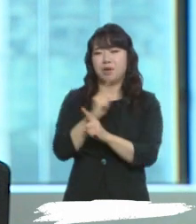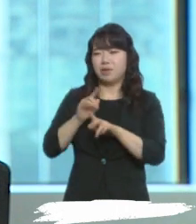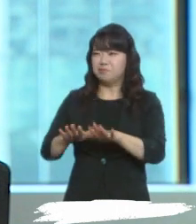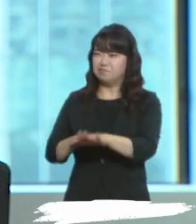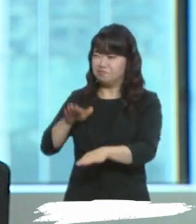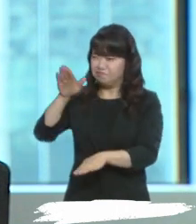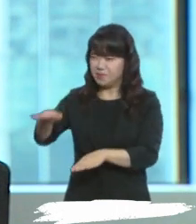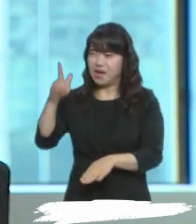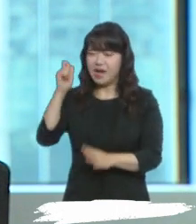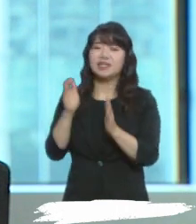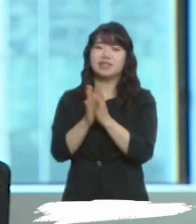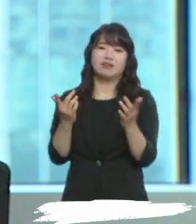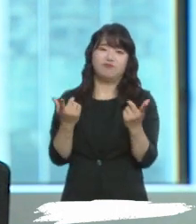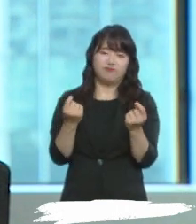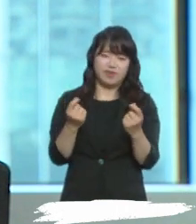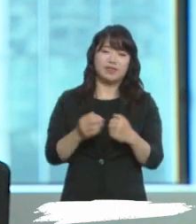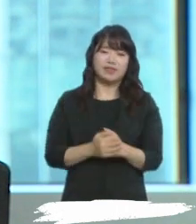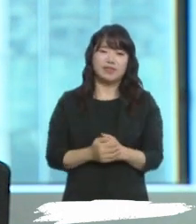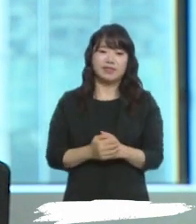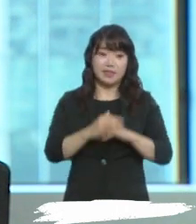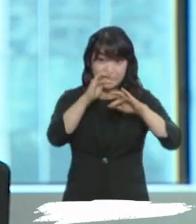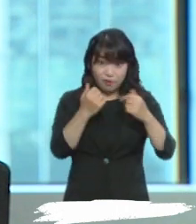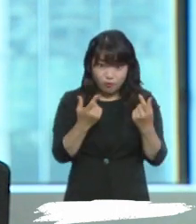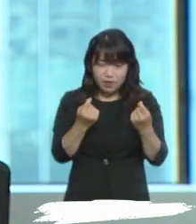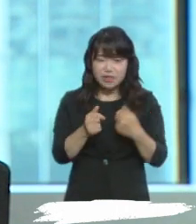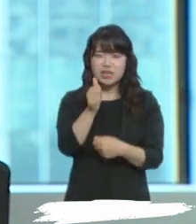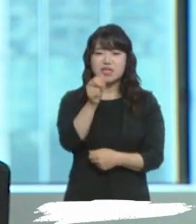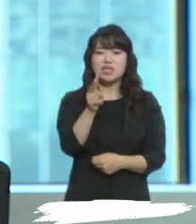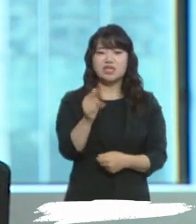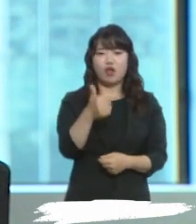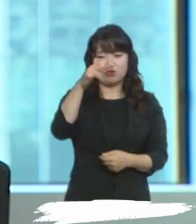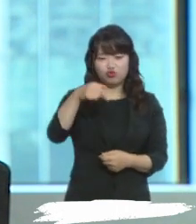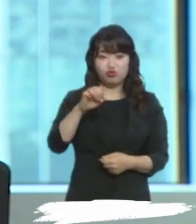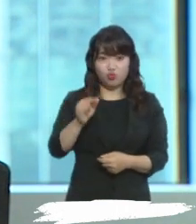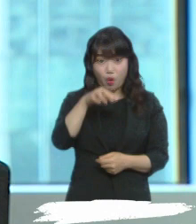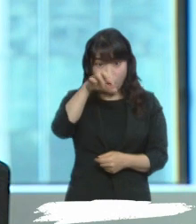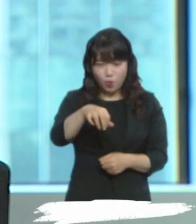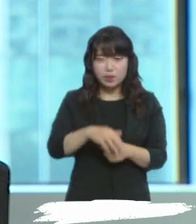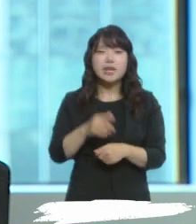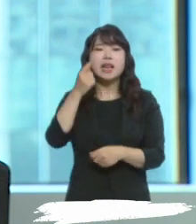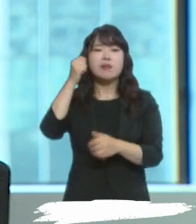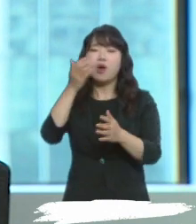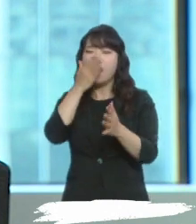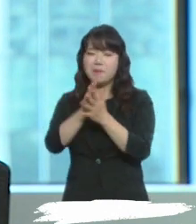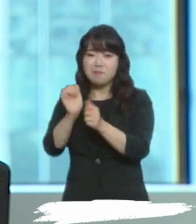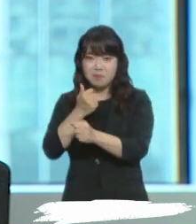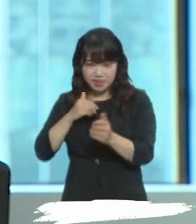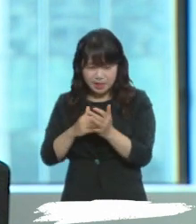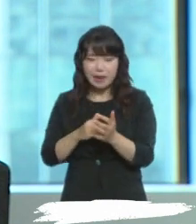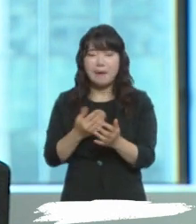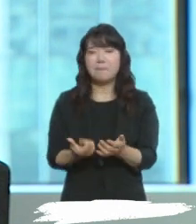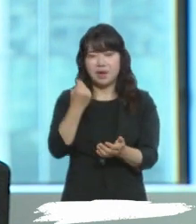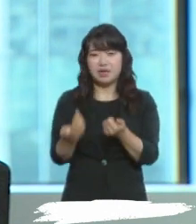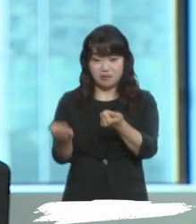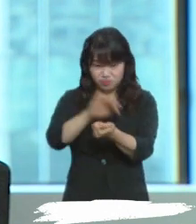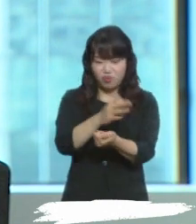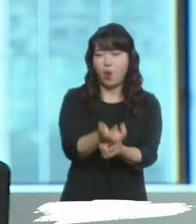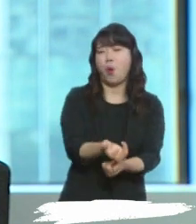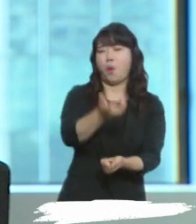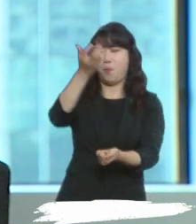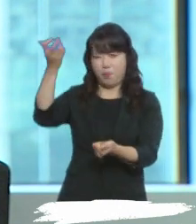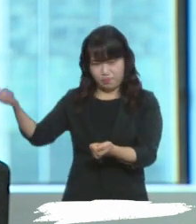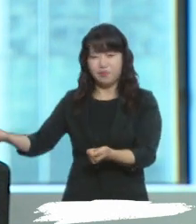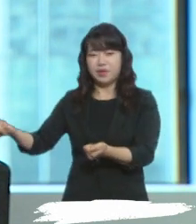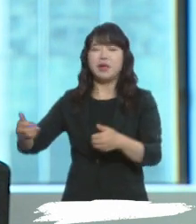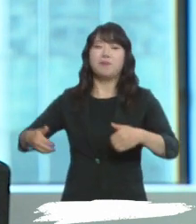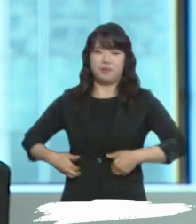생각을 해서 말씀하셨던 것처럼 현충원에 친일 행적이 있는 인물들을 최대한 빨리 조치해서 이장을 해야만